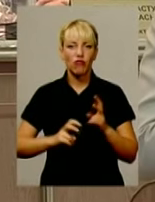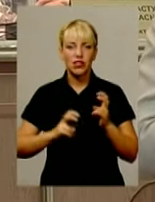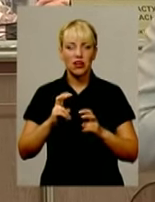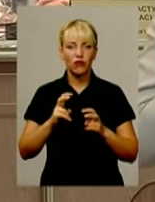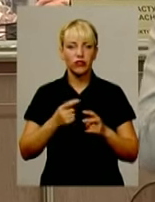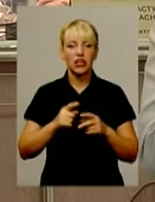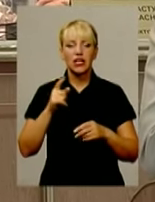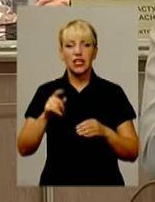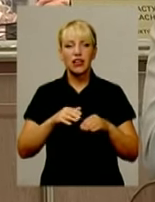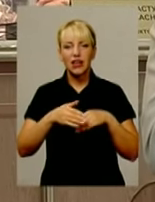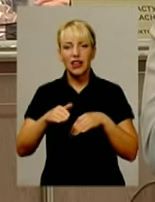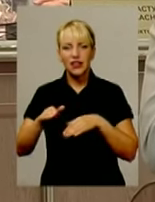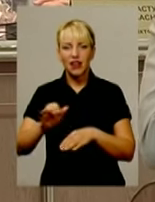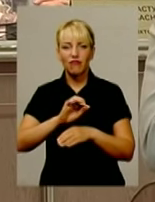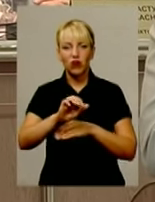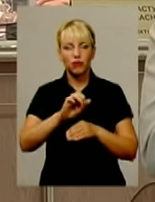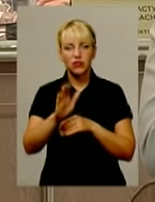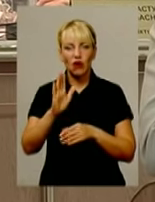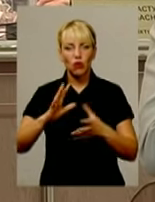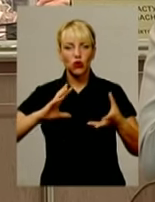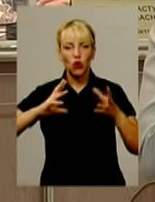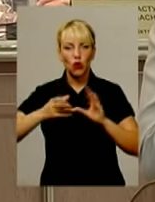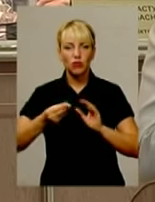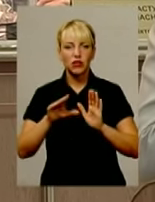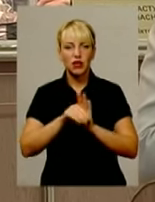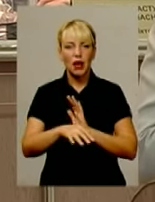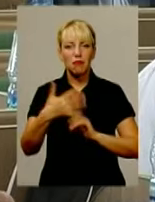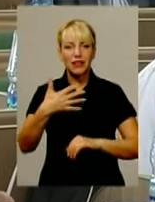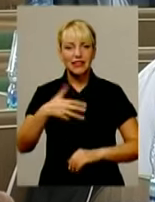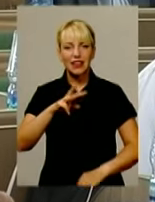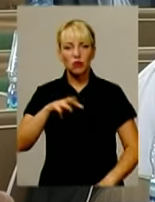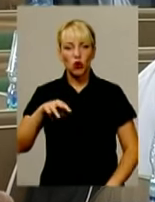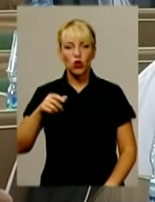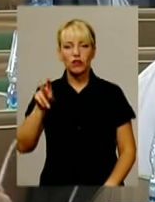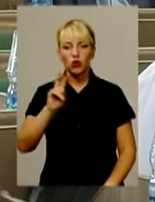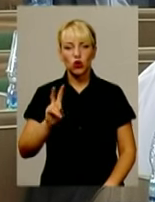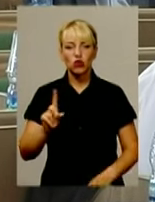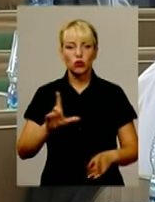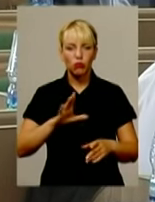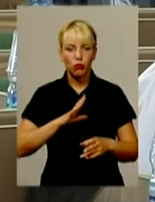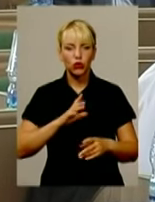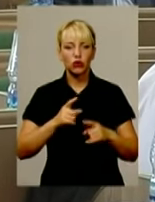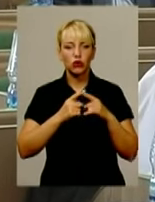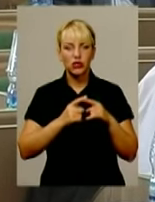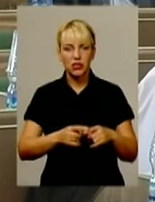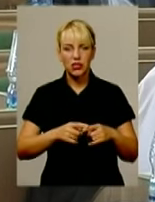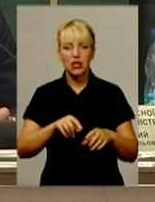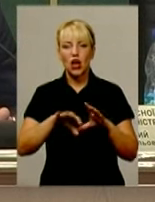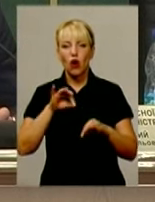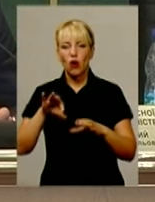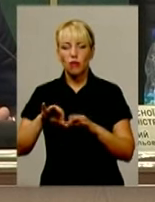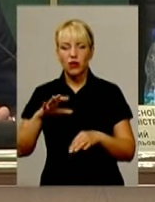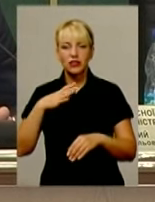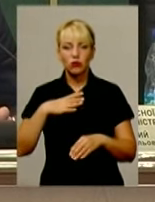виробництва і обсяг інвестицій будуть складати загалом близько 50 мільйонів доларів. Тож, аби дійти консенсусу, обранці змушені були